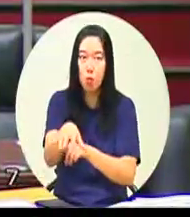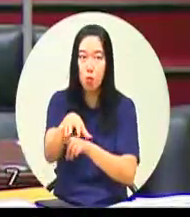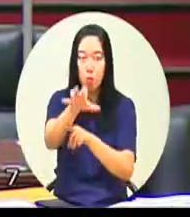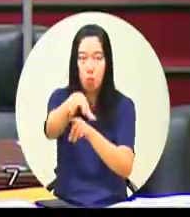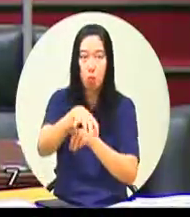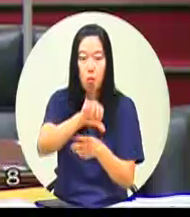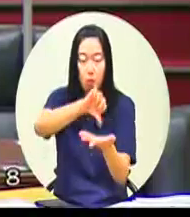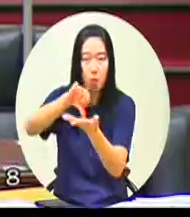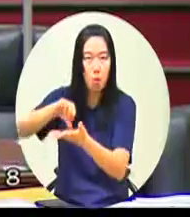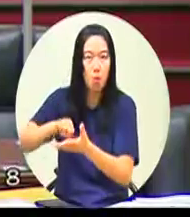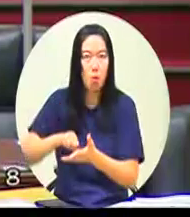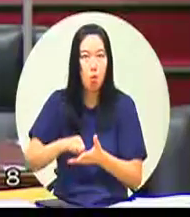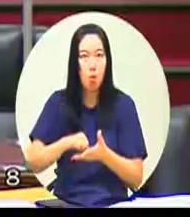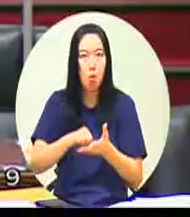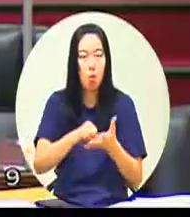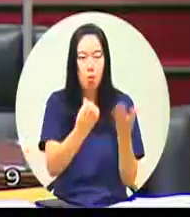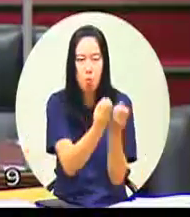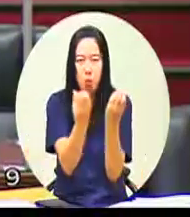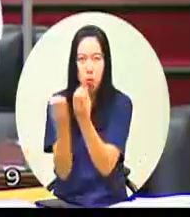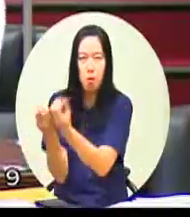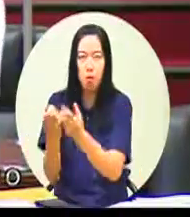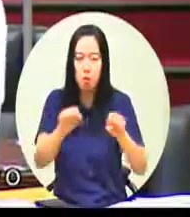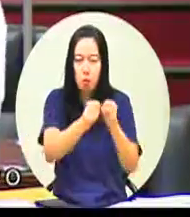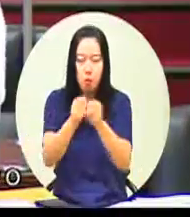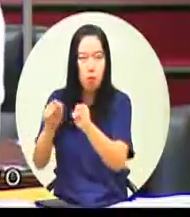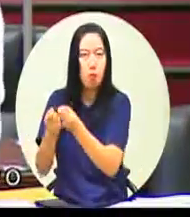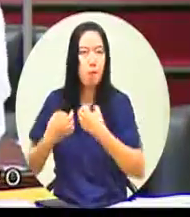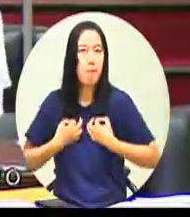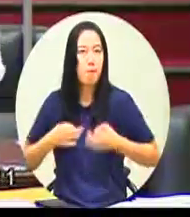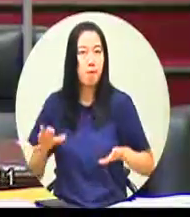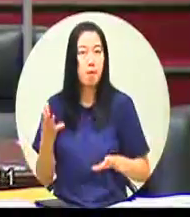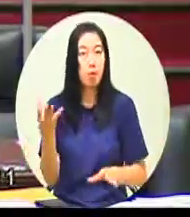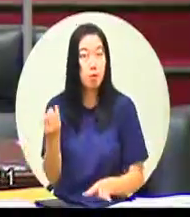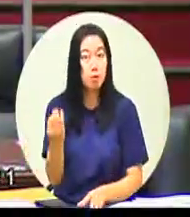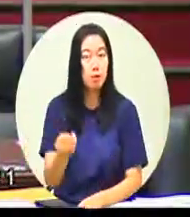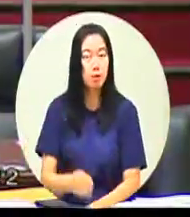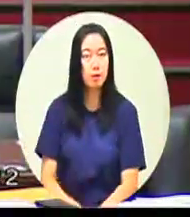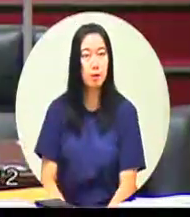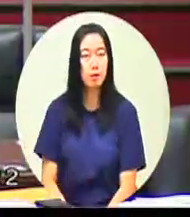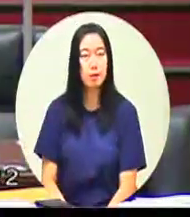梅季台风的灾损大概金额有多少？你有没有统计？